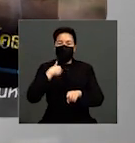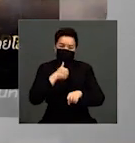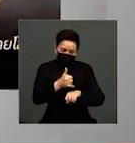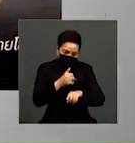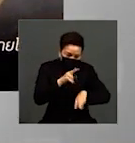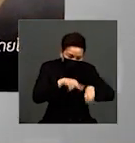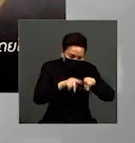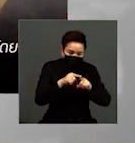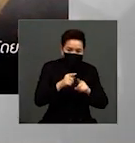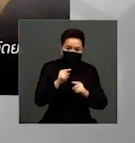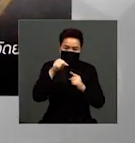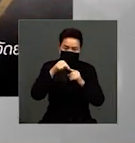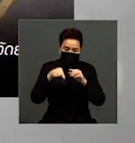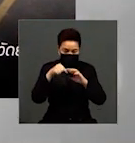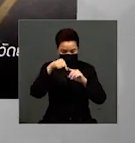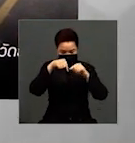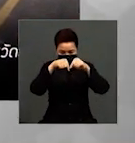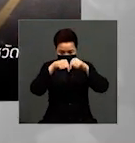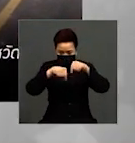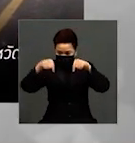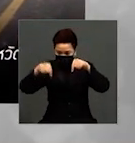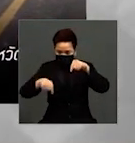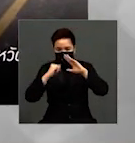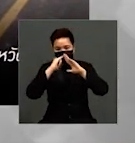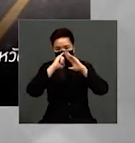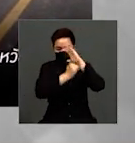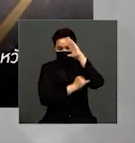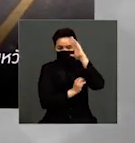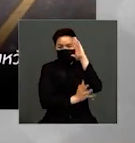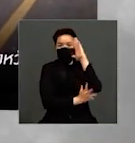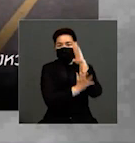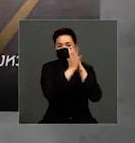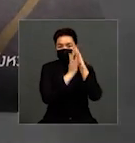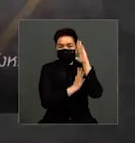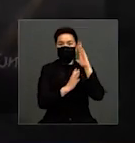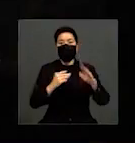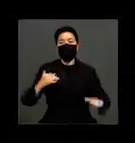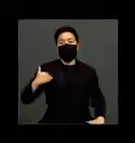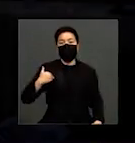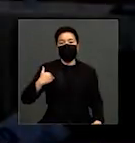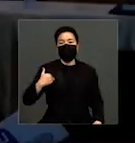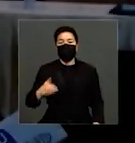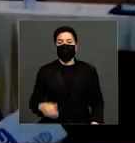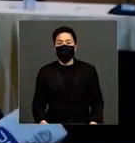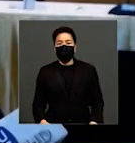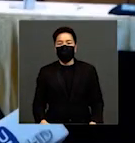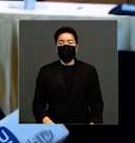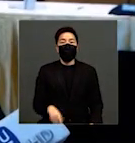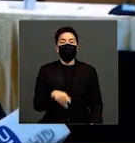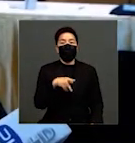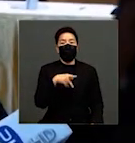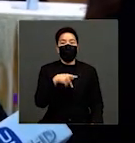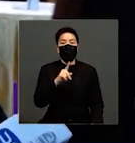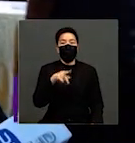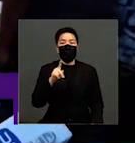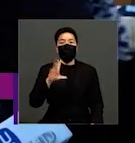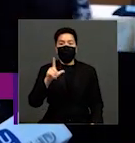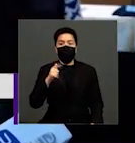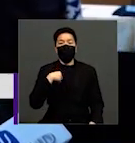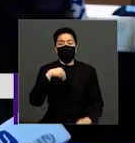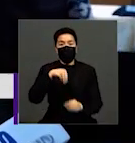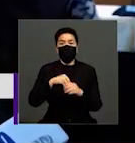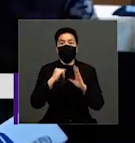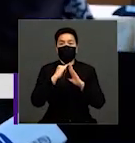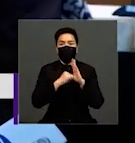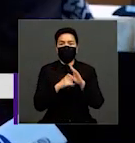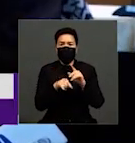ใน Facebook ใน Instagram ใน LINE หรือมีเดียต่างๆนะครับอะไรที่ง่ายเนี่ยเขาจะเอาไปลงนะครับเช่นเขาไปพบเหตุการณ์ทุจริตอ้าวเขามี